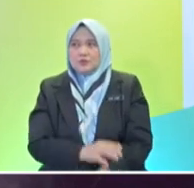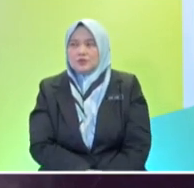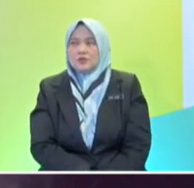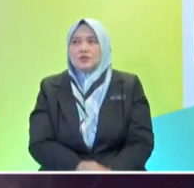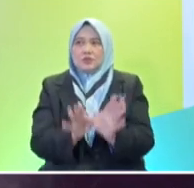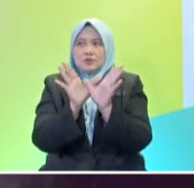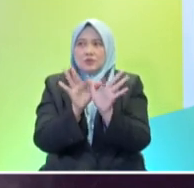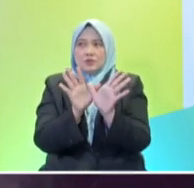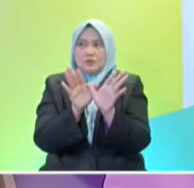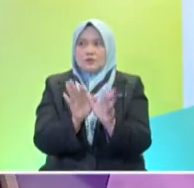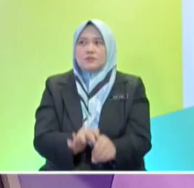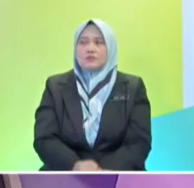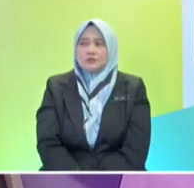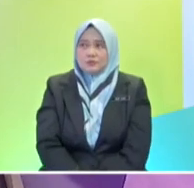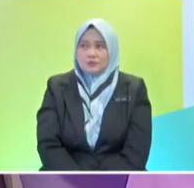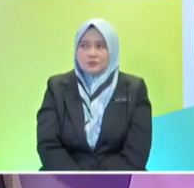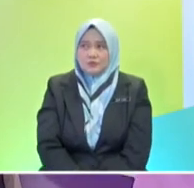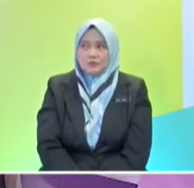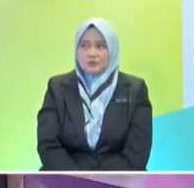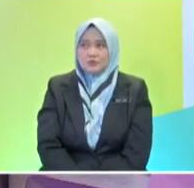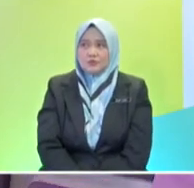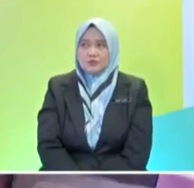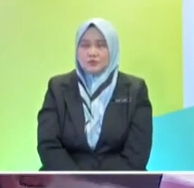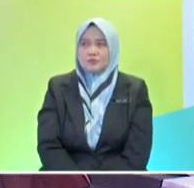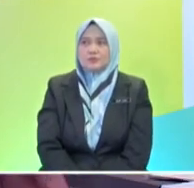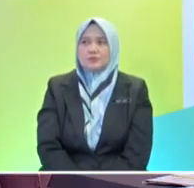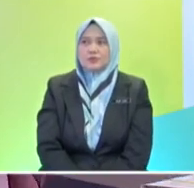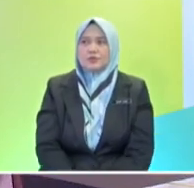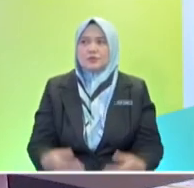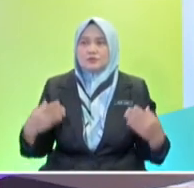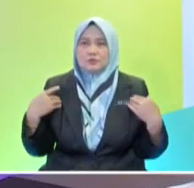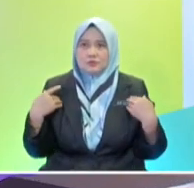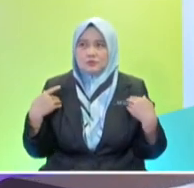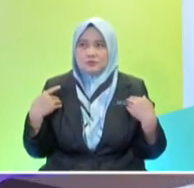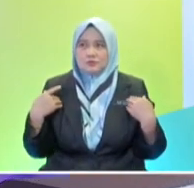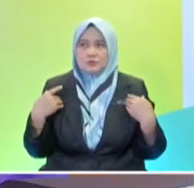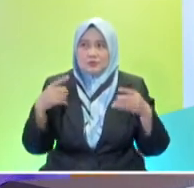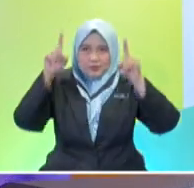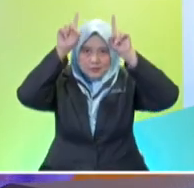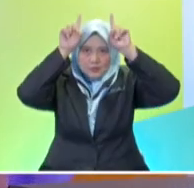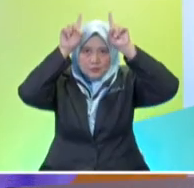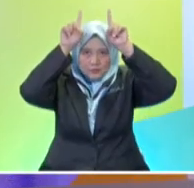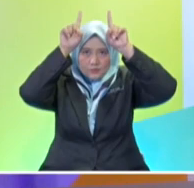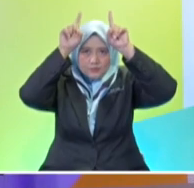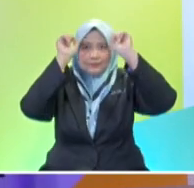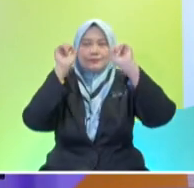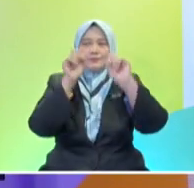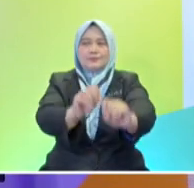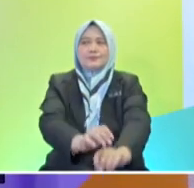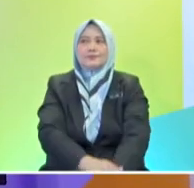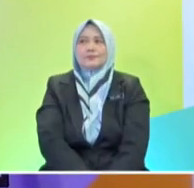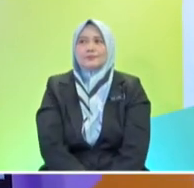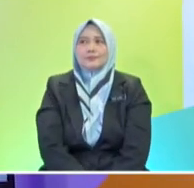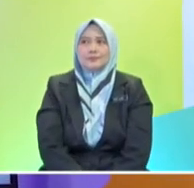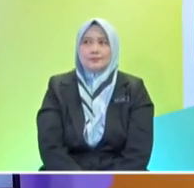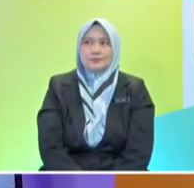irama-rama dan juga apa patung. Untuk persamaannya, dia ada sesungut. Okey, okay. Tuliskan. Mira tulis dulu